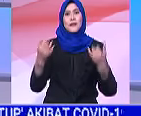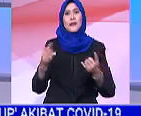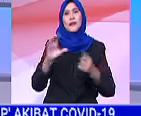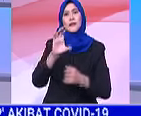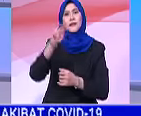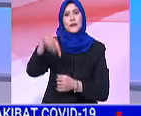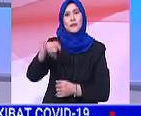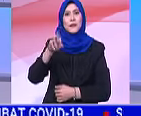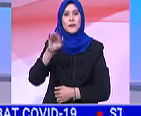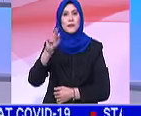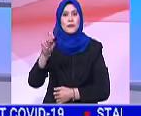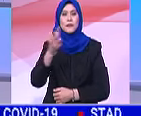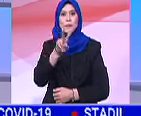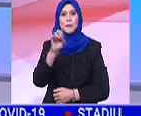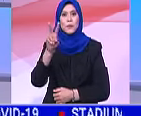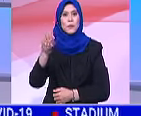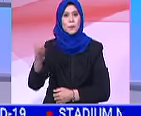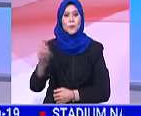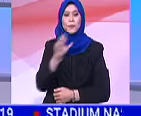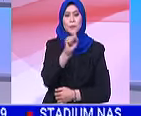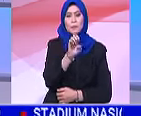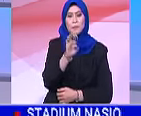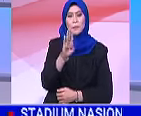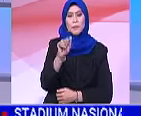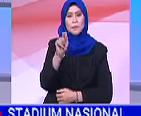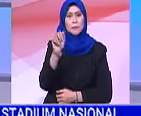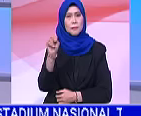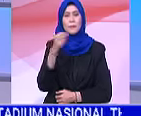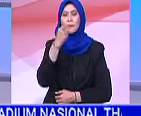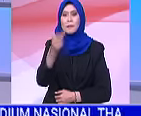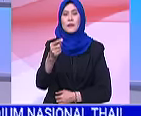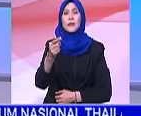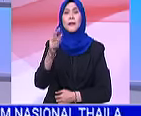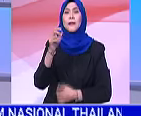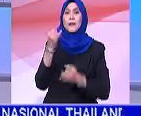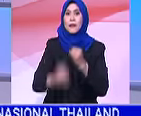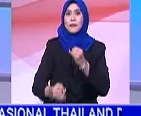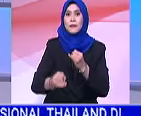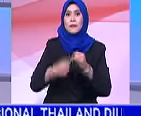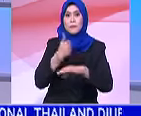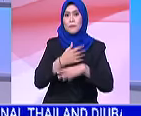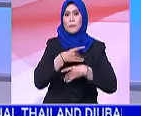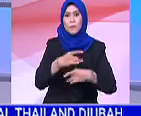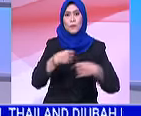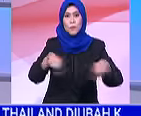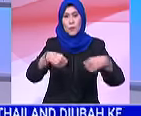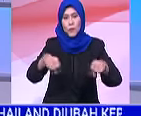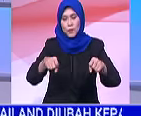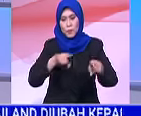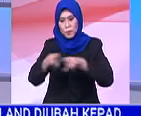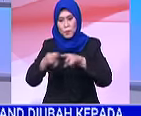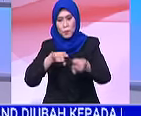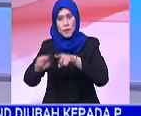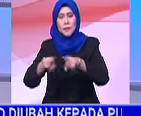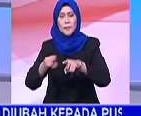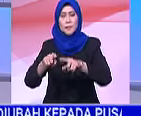Malaysia 2021. Presiden Kangaroo Motorsport Zulhari Kamarudin berkata, kali terakhir peminat sukan permotoran dapat menyaksikan perlumbaan